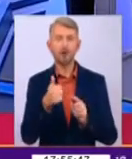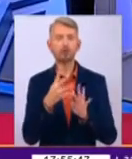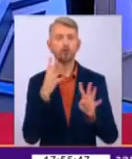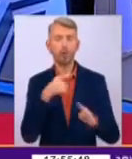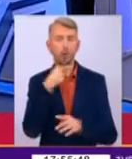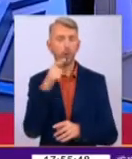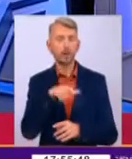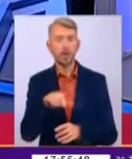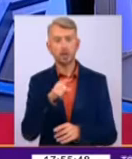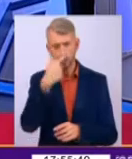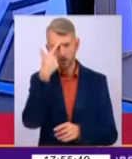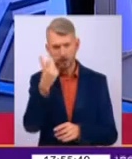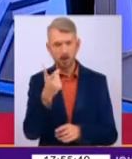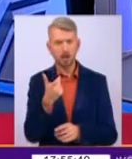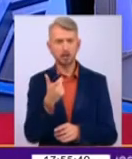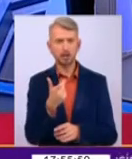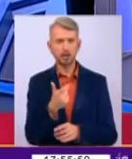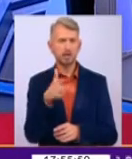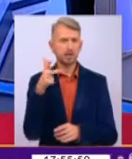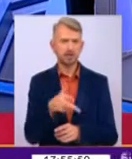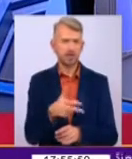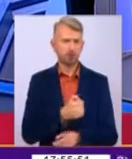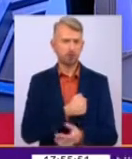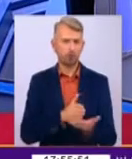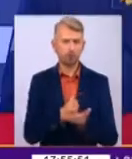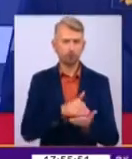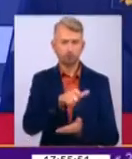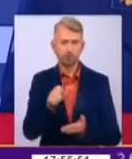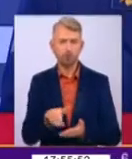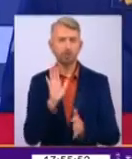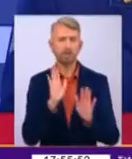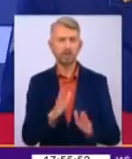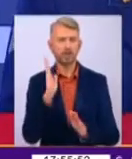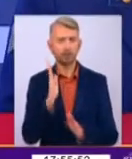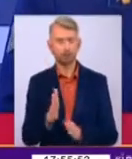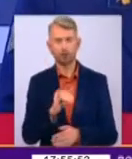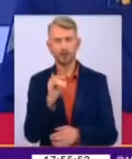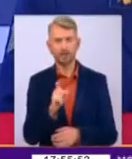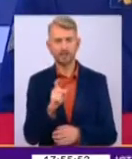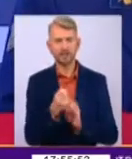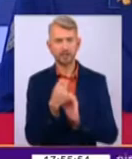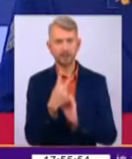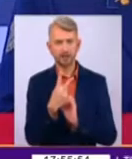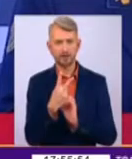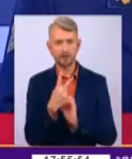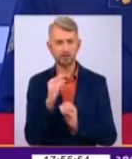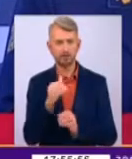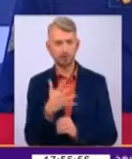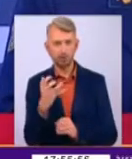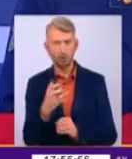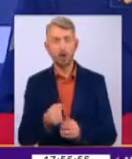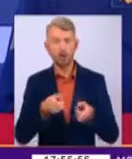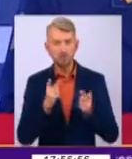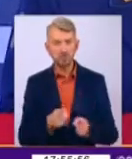росіяни, які заявляли, там 3 тисячі військовослужбовців тільки будуть із 12,5, а